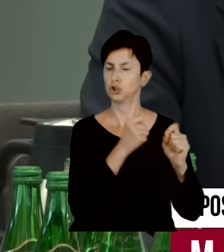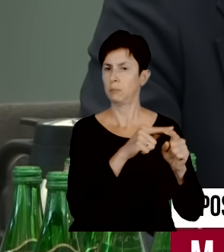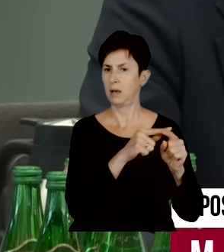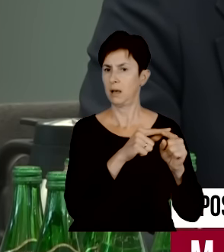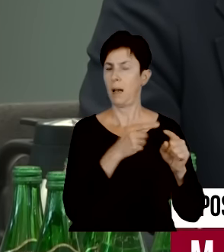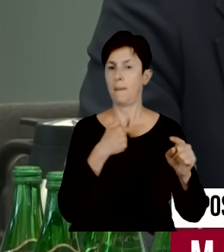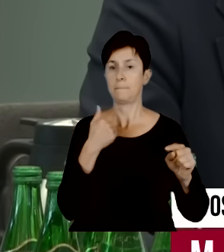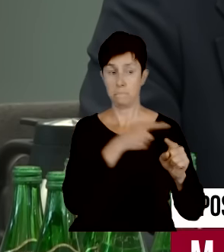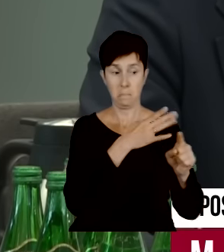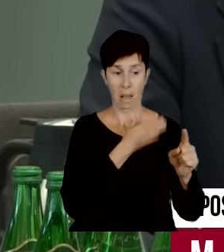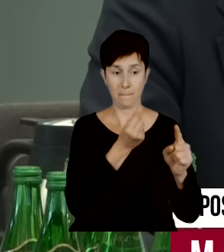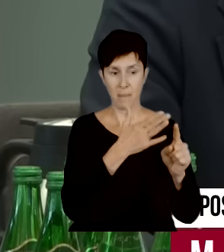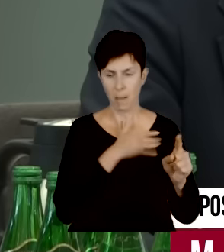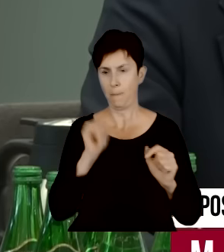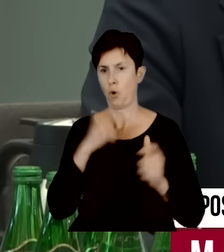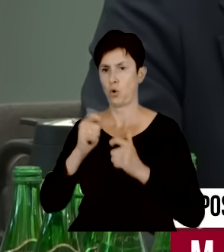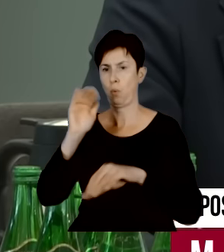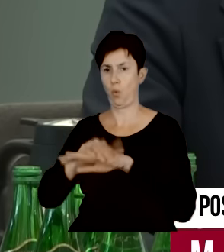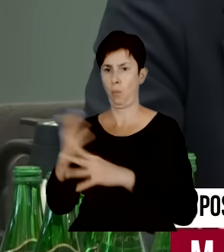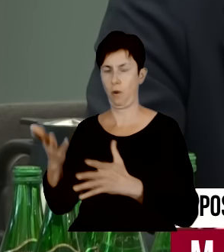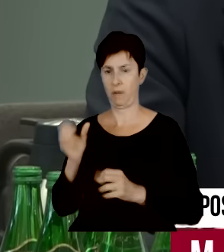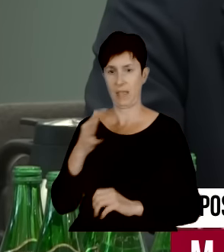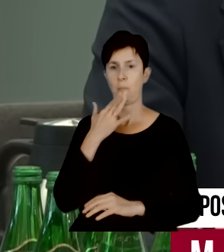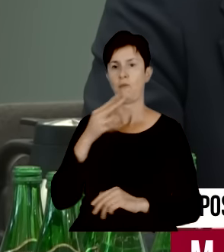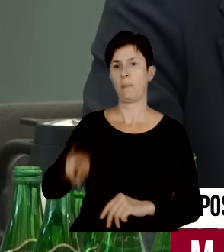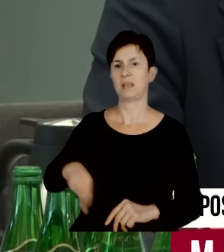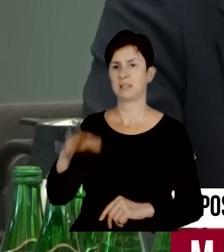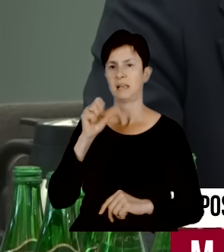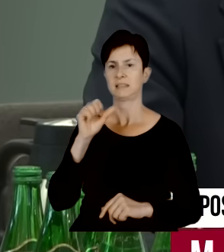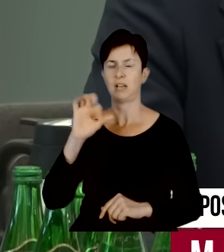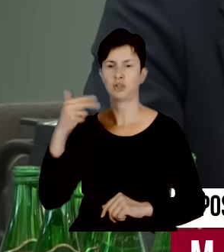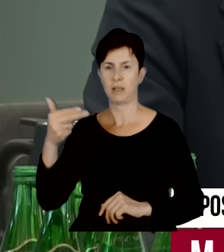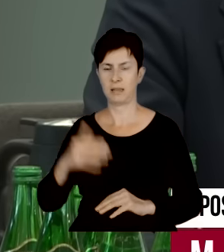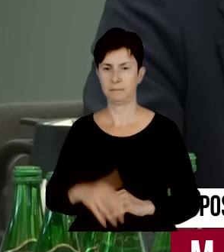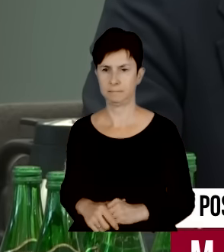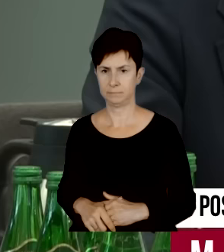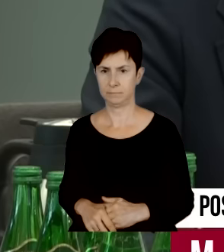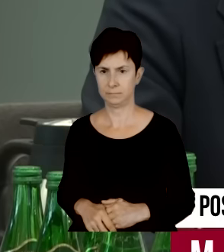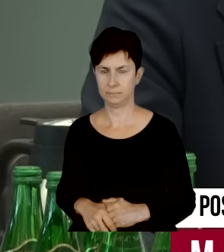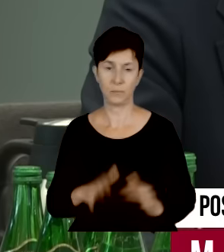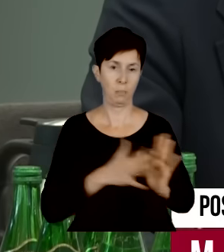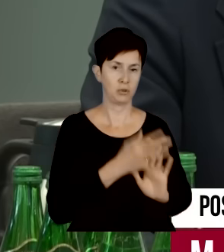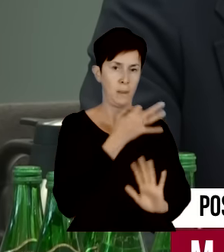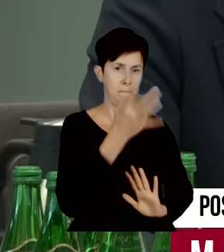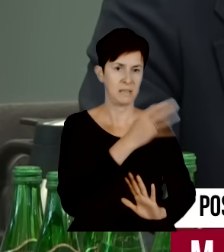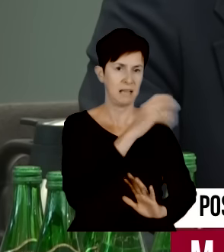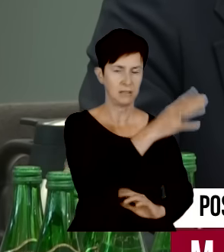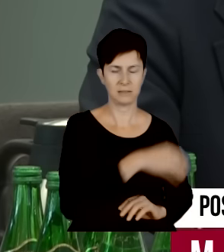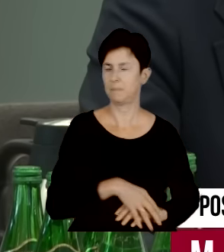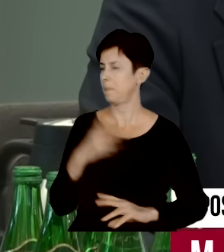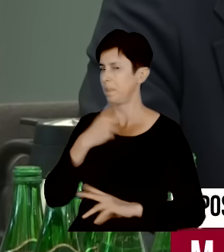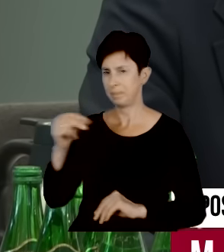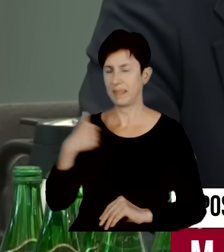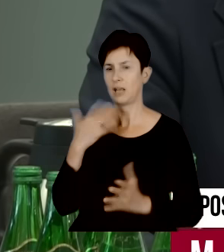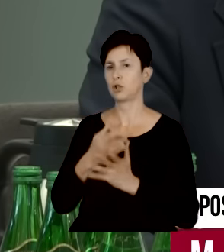takiej umowy mówi minister Sasin na tej komisji PR nie pani poseł ja wspomniałem tylko o tej dodatkowej